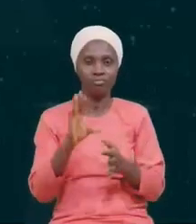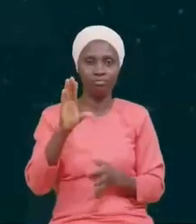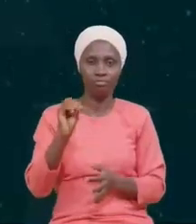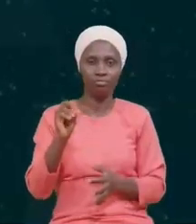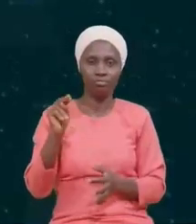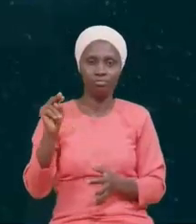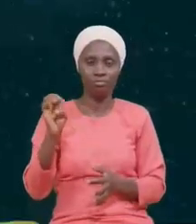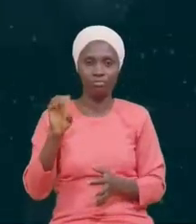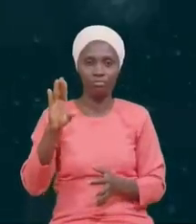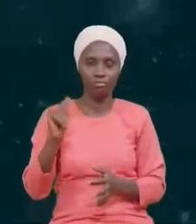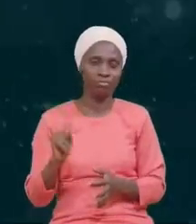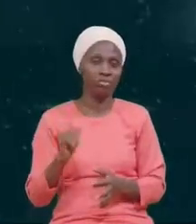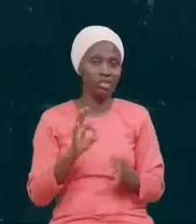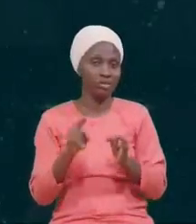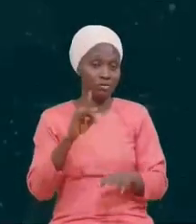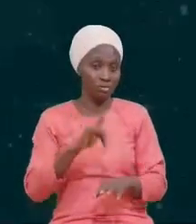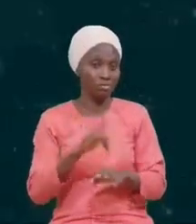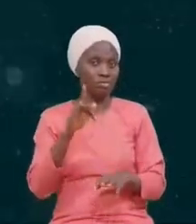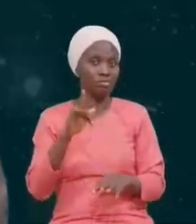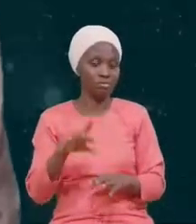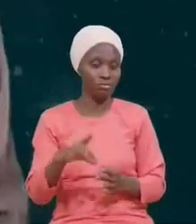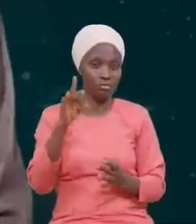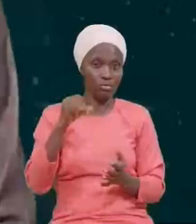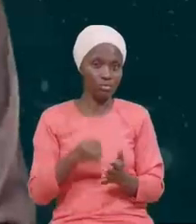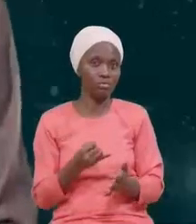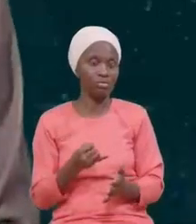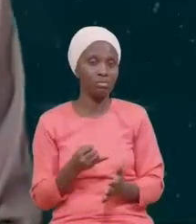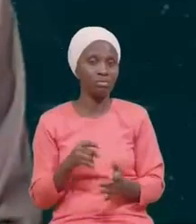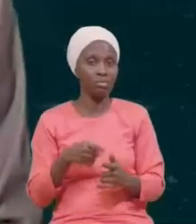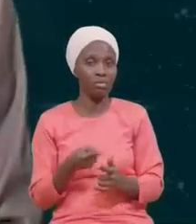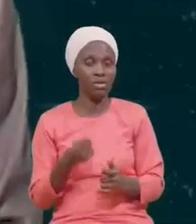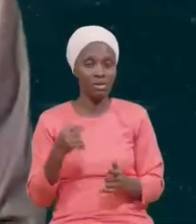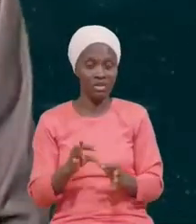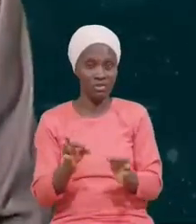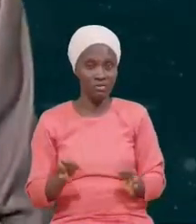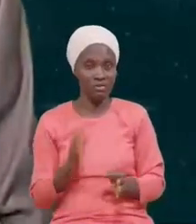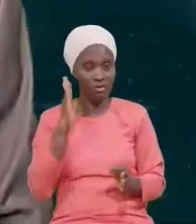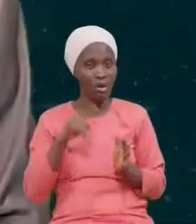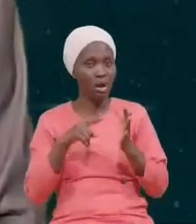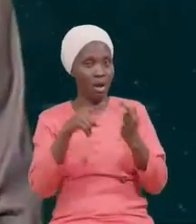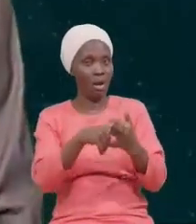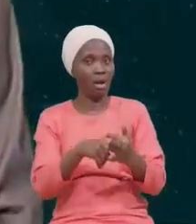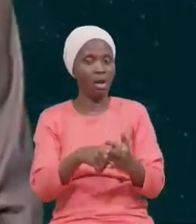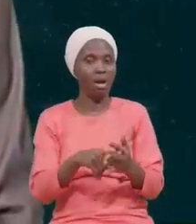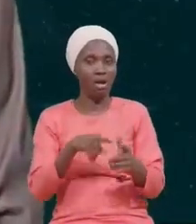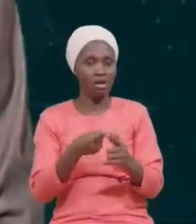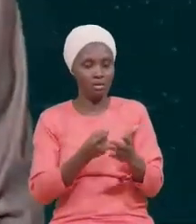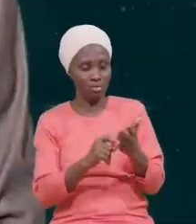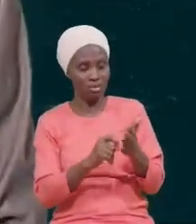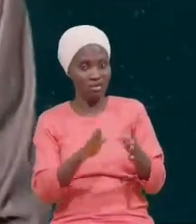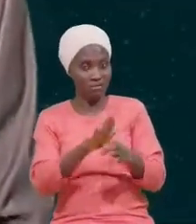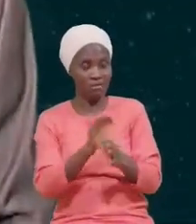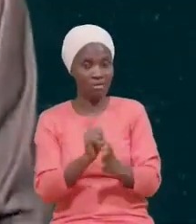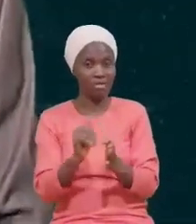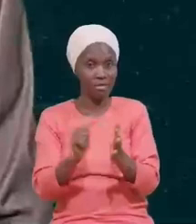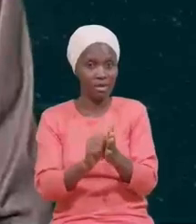Lorsque vous cliquez sur le lien, vous allez voir la fiche émerger. Vous allez tout remplir afin